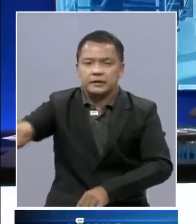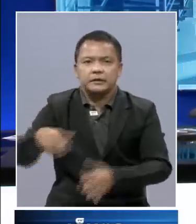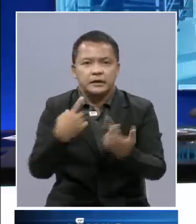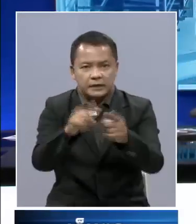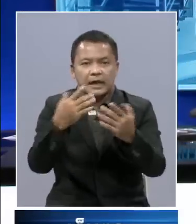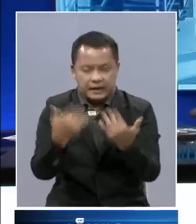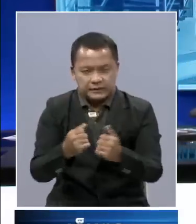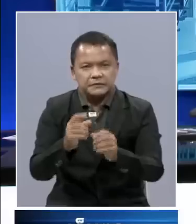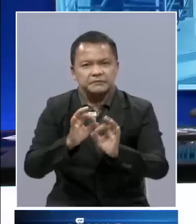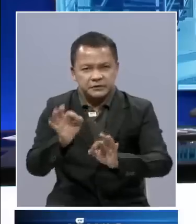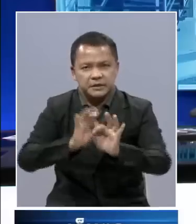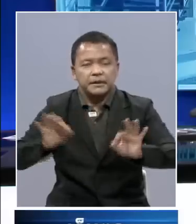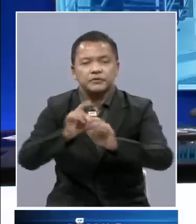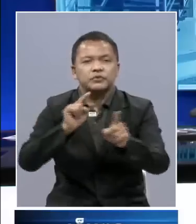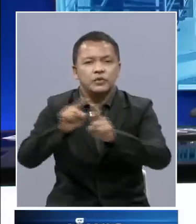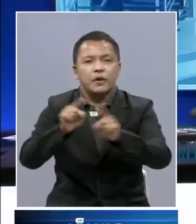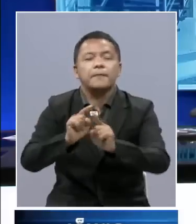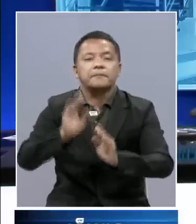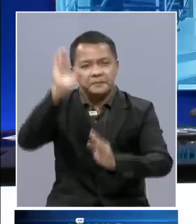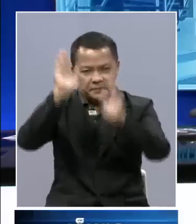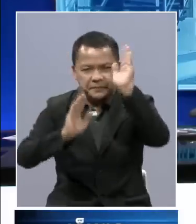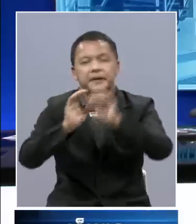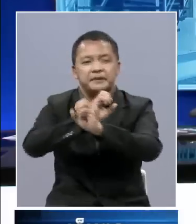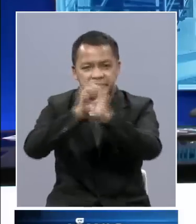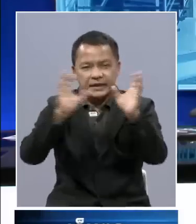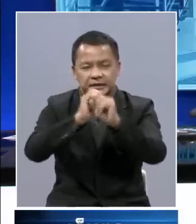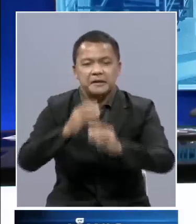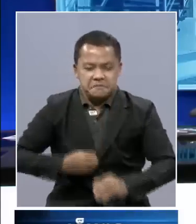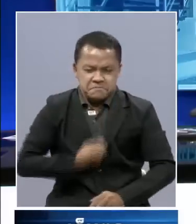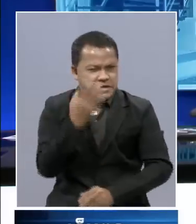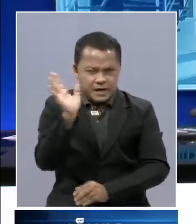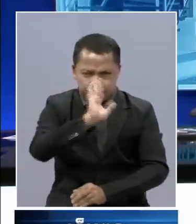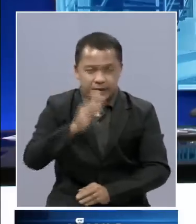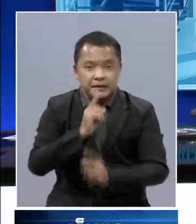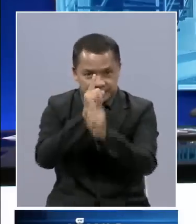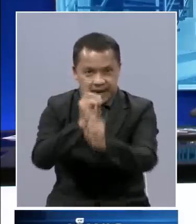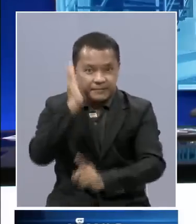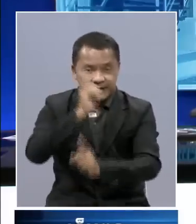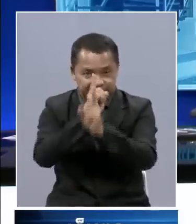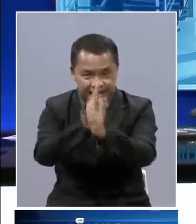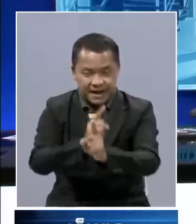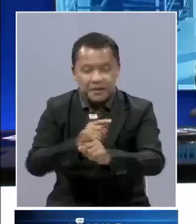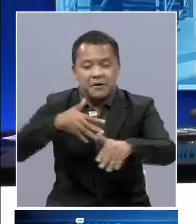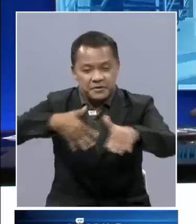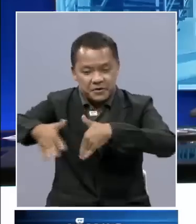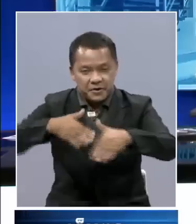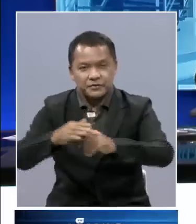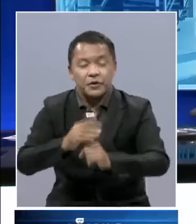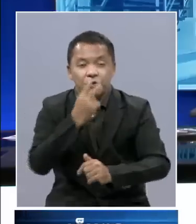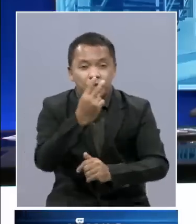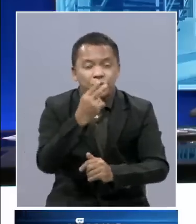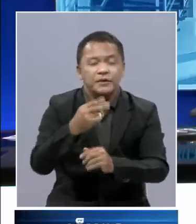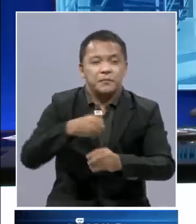แต่นี่แหละมันคือบรรยากาศของประชาธิปไตยอย่าเพิ่งเบื่อแล้วก็ตามติดกันต่อไป ใช่ครับ แล้วก็ประชาชนสามารถที่จะ voice